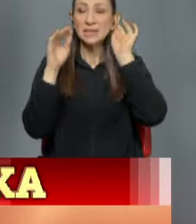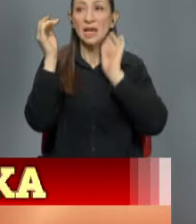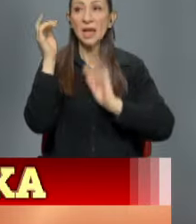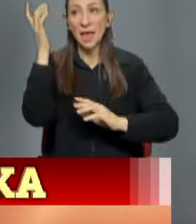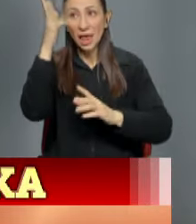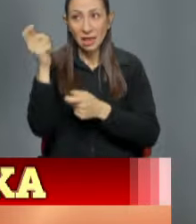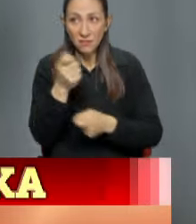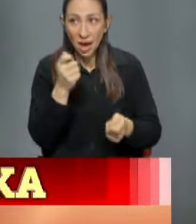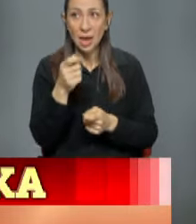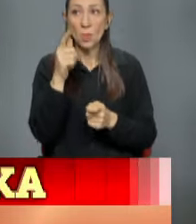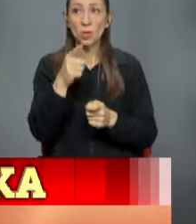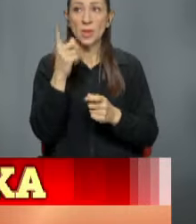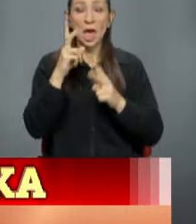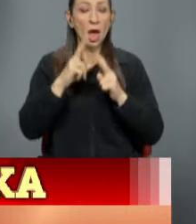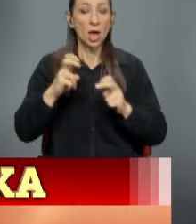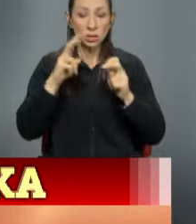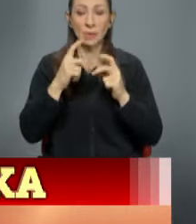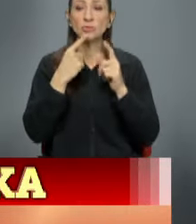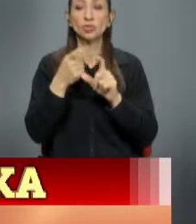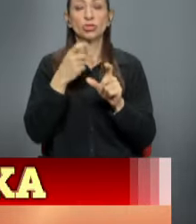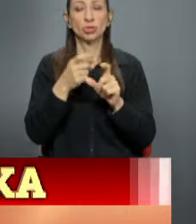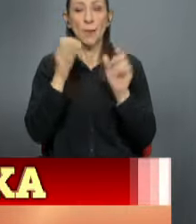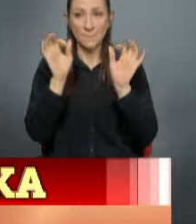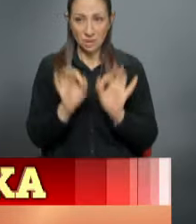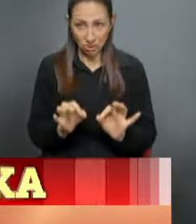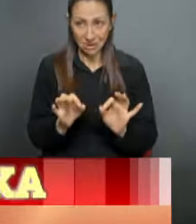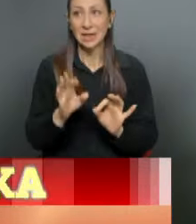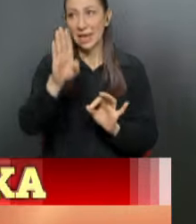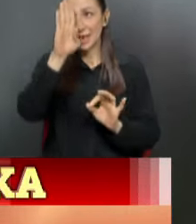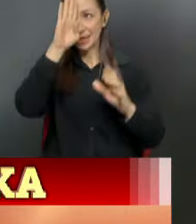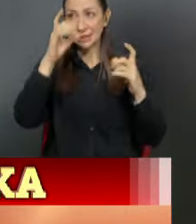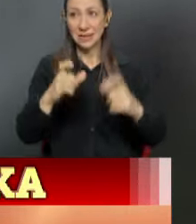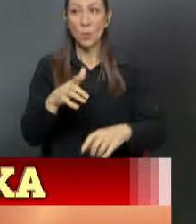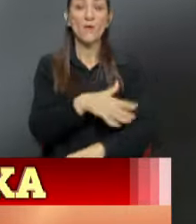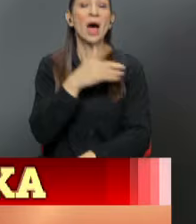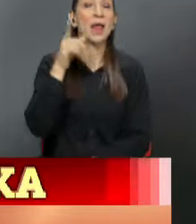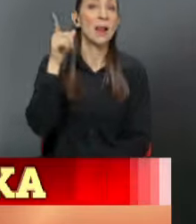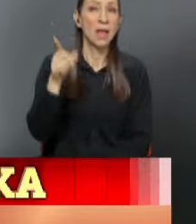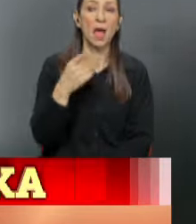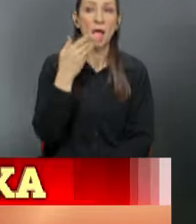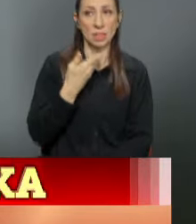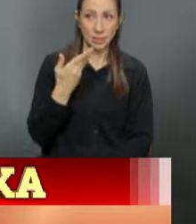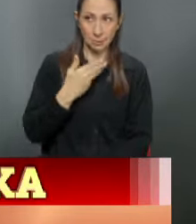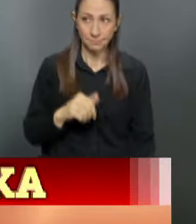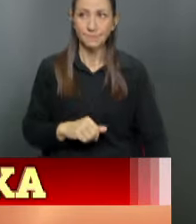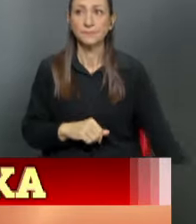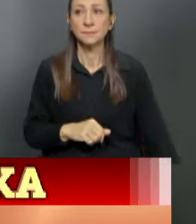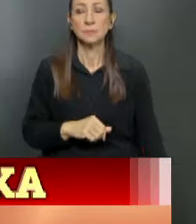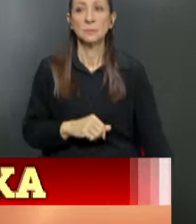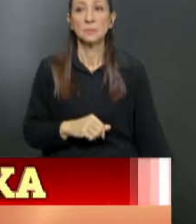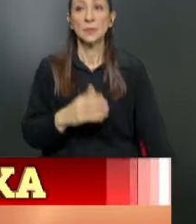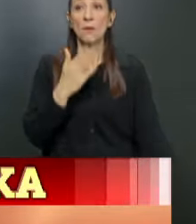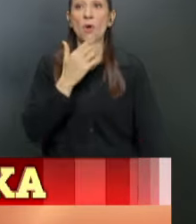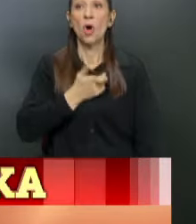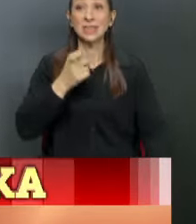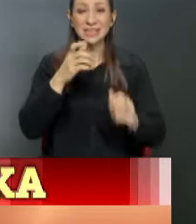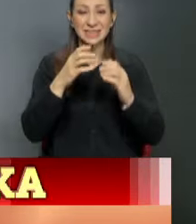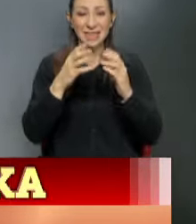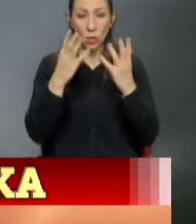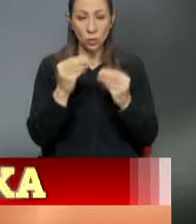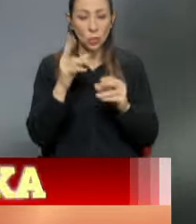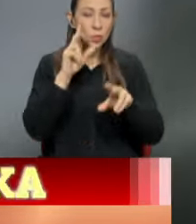ve burada da bir araştırma, bir soruşturma başlatıldığını İstanbul Valiliği aktardı. Öğrencilerin